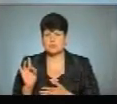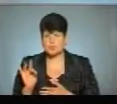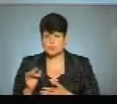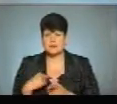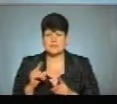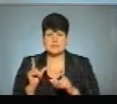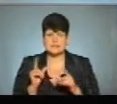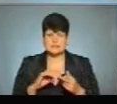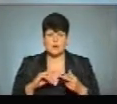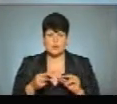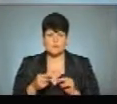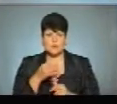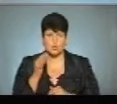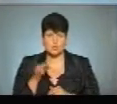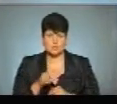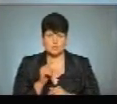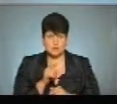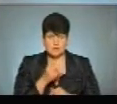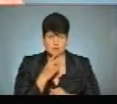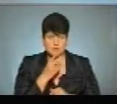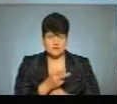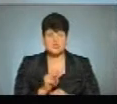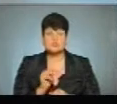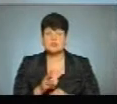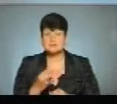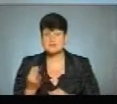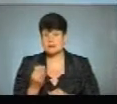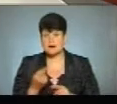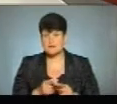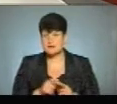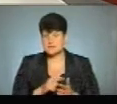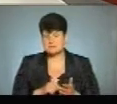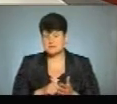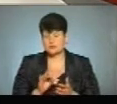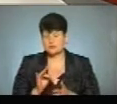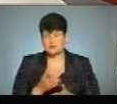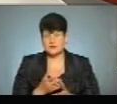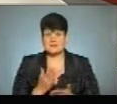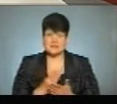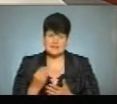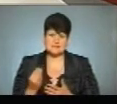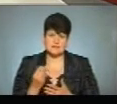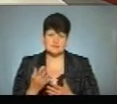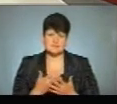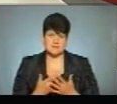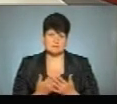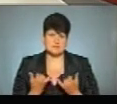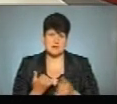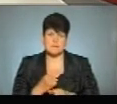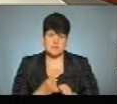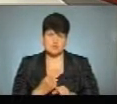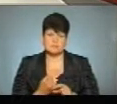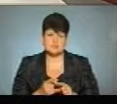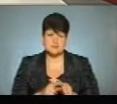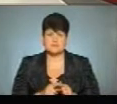Дрогобича, ми їздили на обмін теж досвідом до них подивитися, насправді, чим же ж таки цікаве це місто Дрогобич. А є цікаві речі, наприклад, які ми зараз